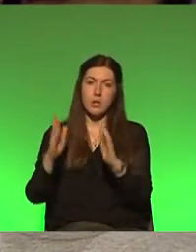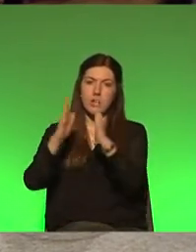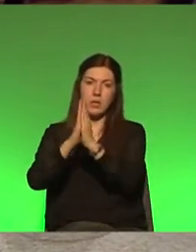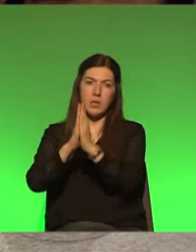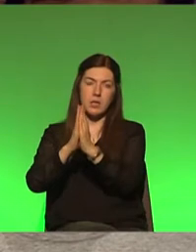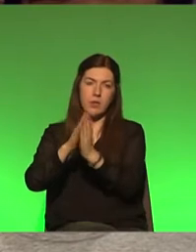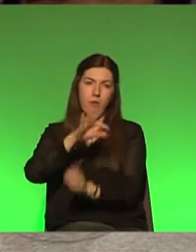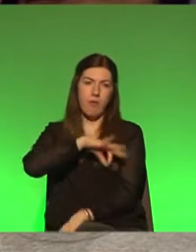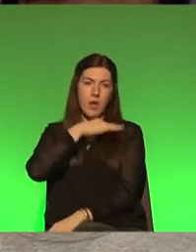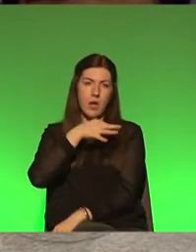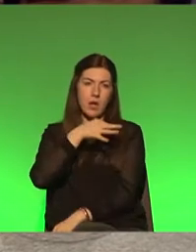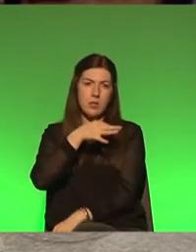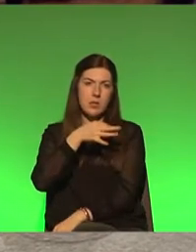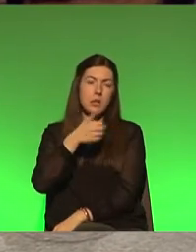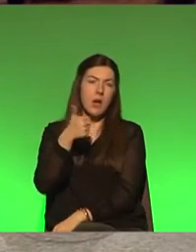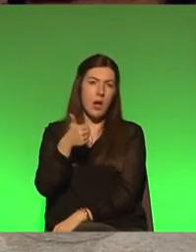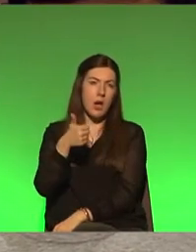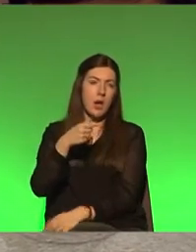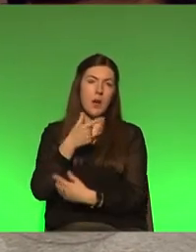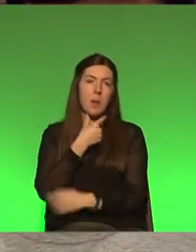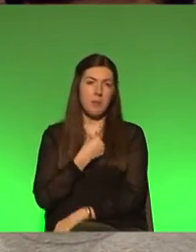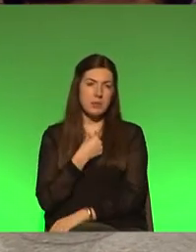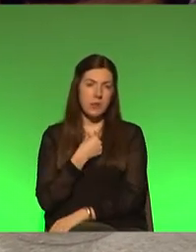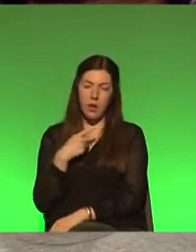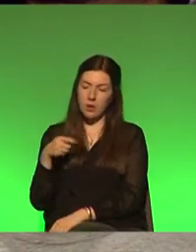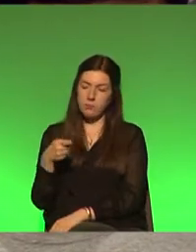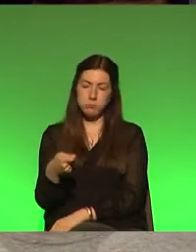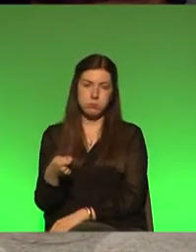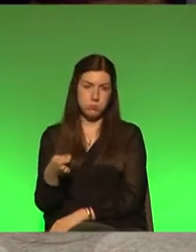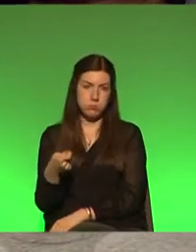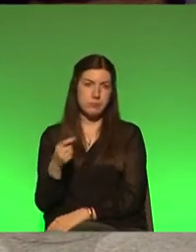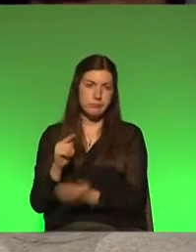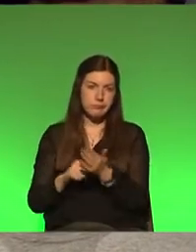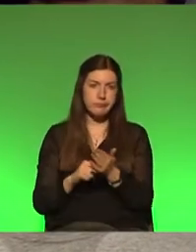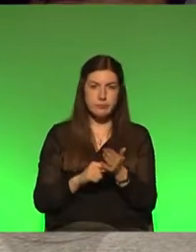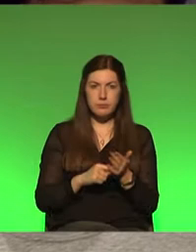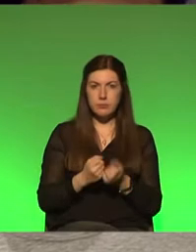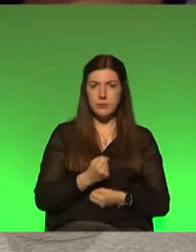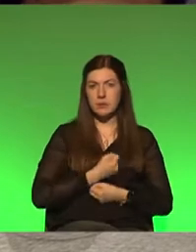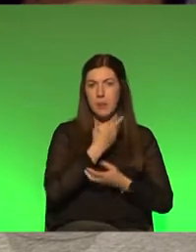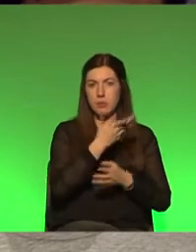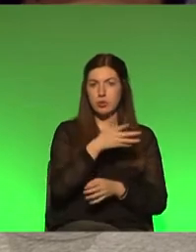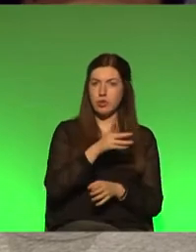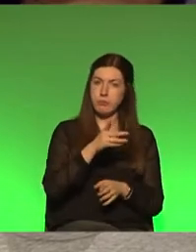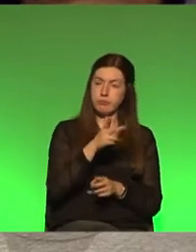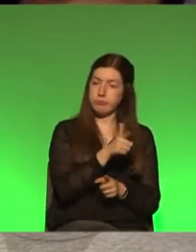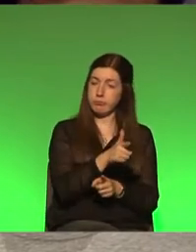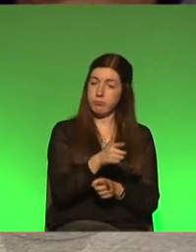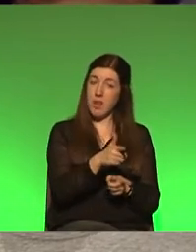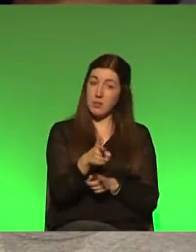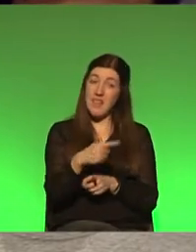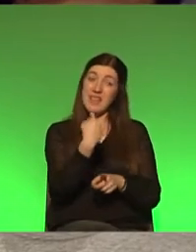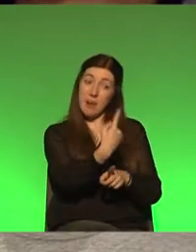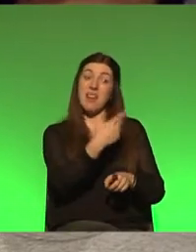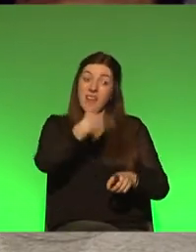in Frankreich, wo ein Priester ermordet wurde von einem islamistischen Attentäter, der eine Fußfessel trug.